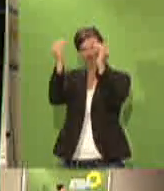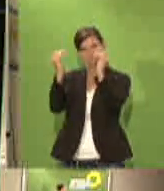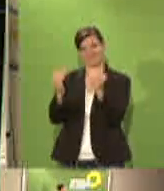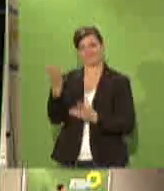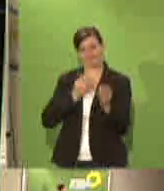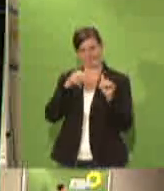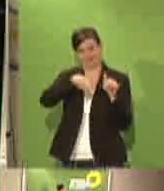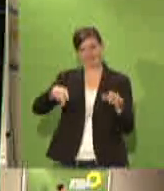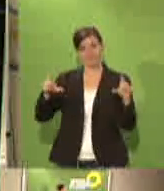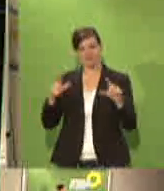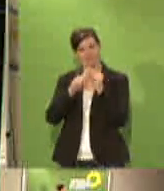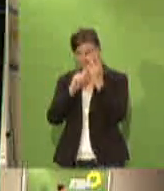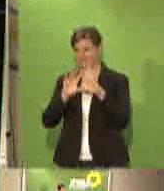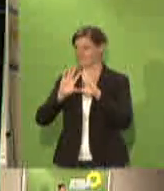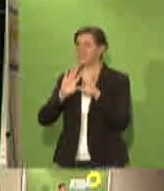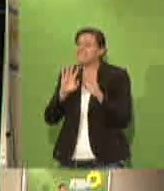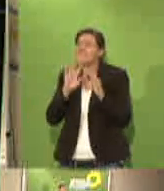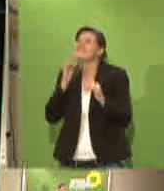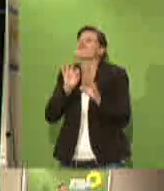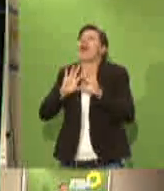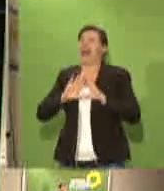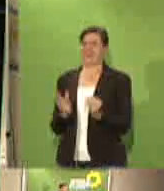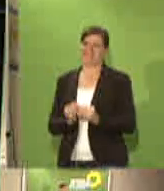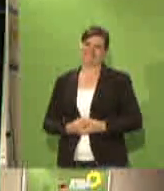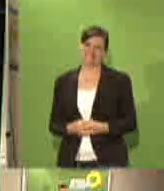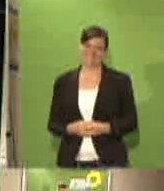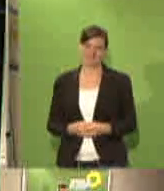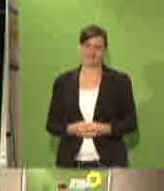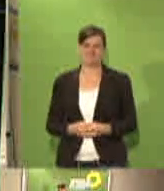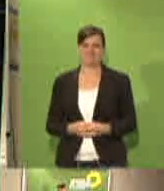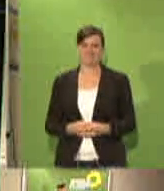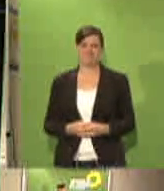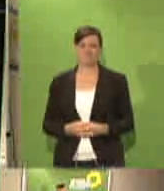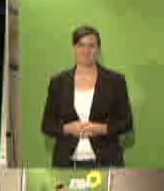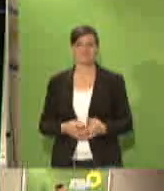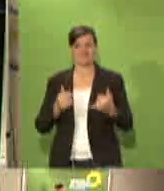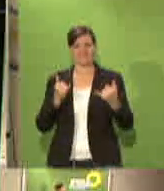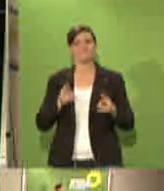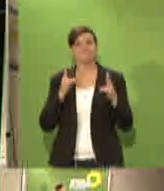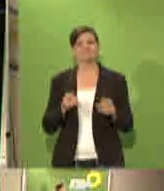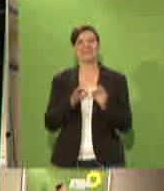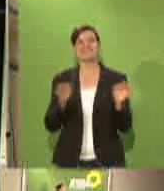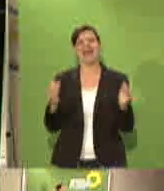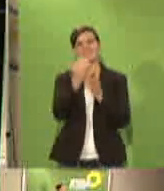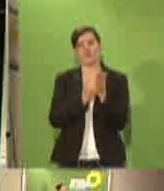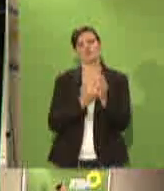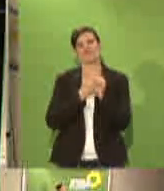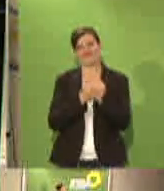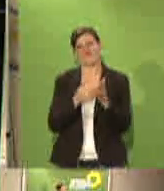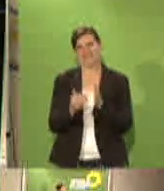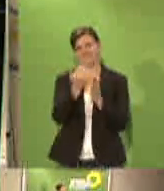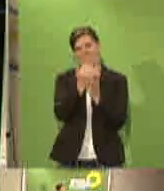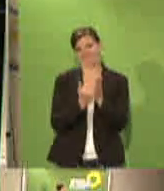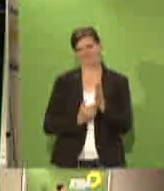und natürlich überhaupt für alles. So, und jetzt geht es mit der ganz ordentlichen Tagesordnung weiter.